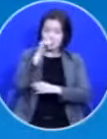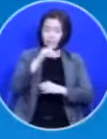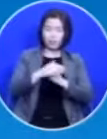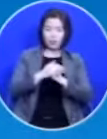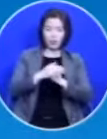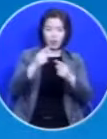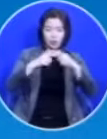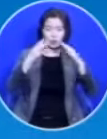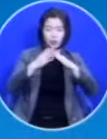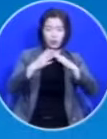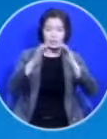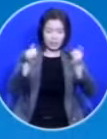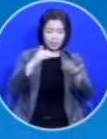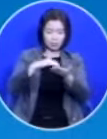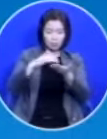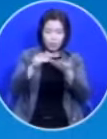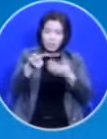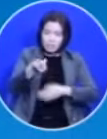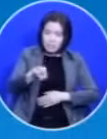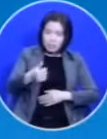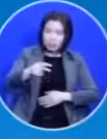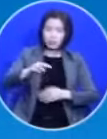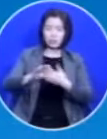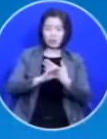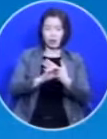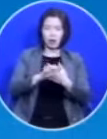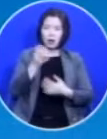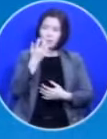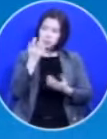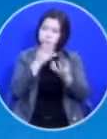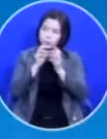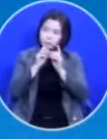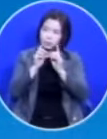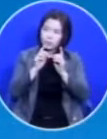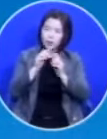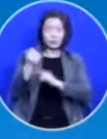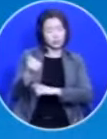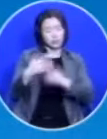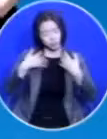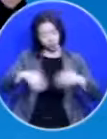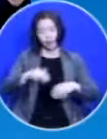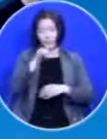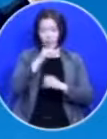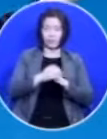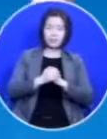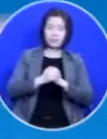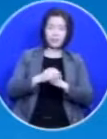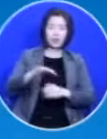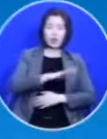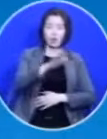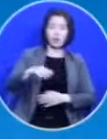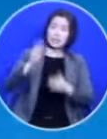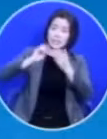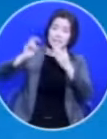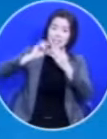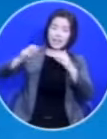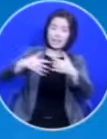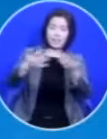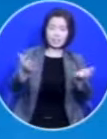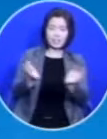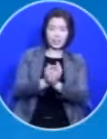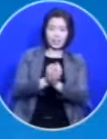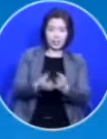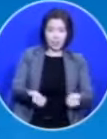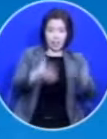적으면 갑자기 버벅거리고 힘이 없어져요 우리 찬양대 아